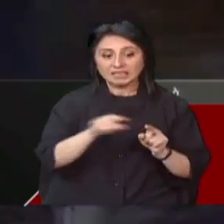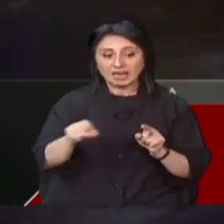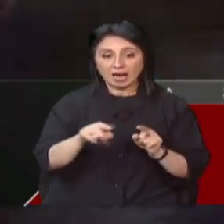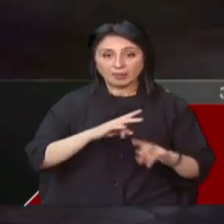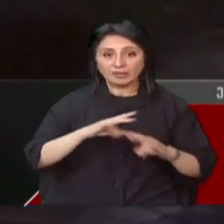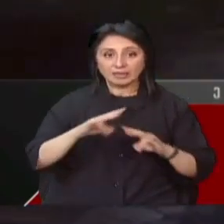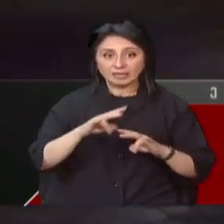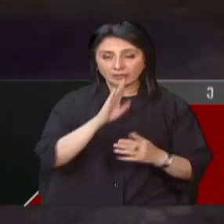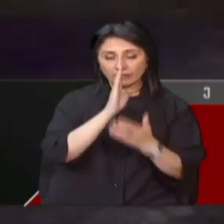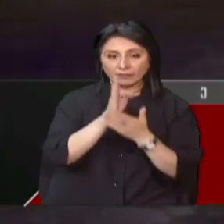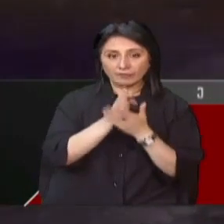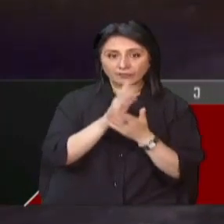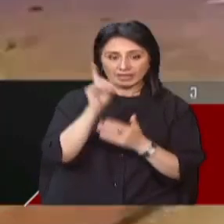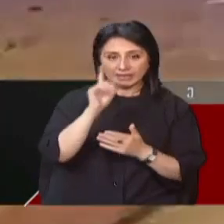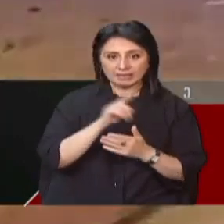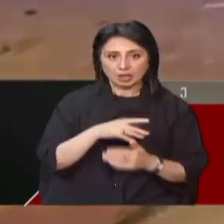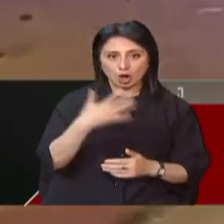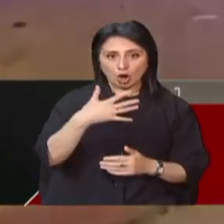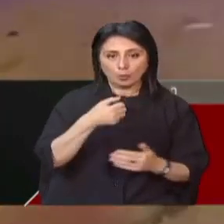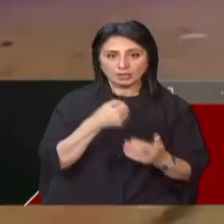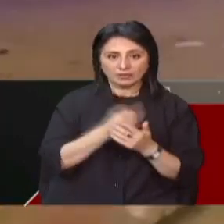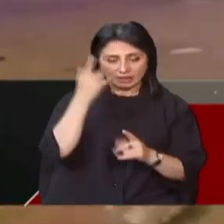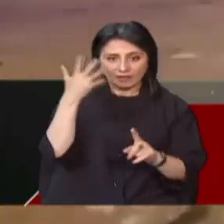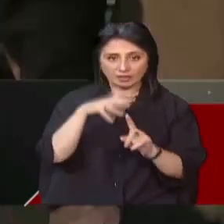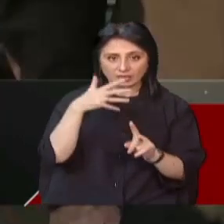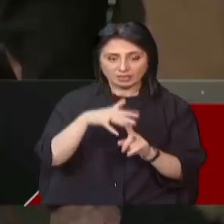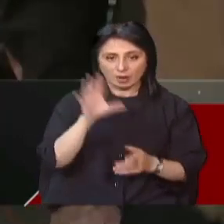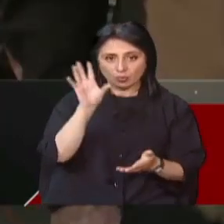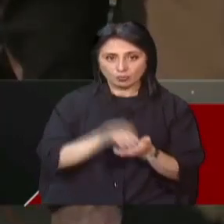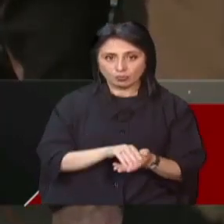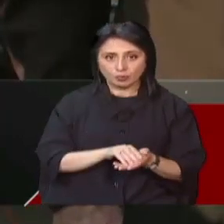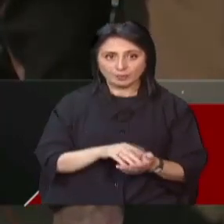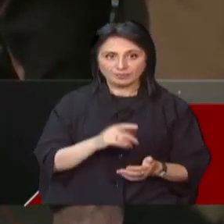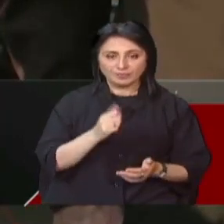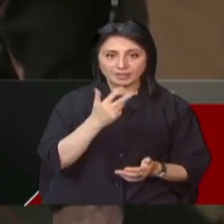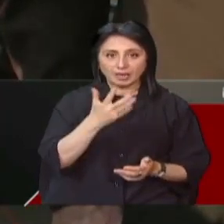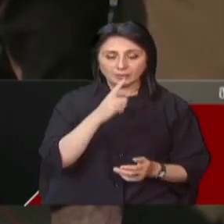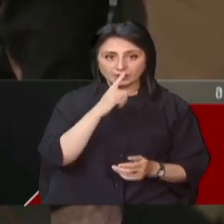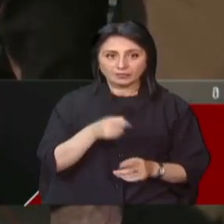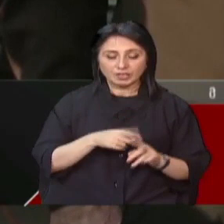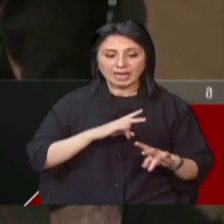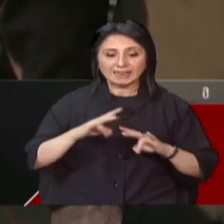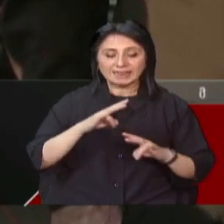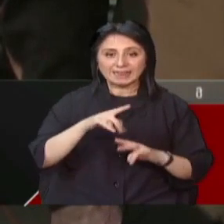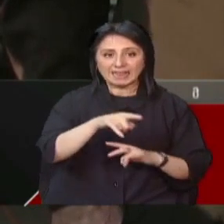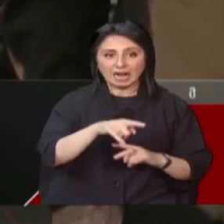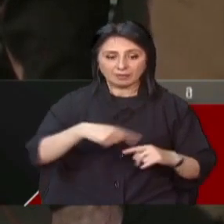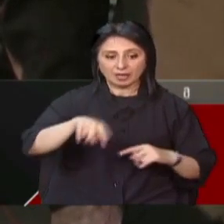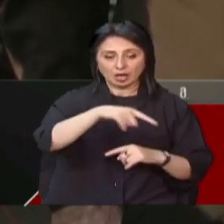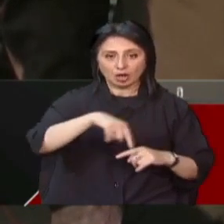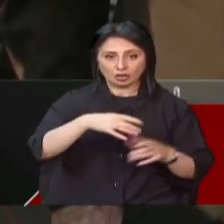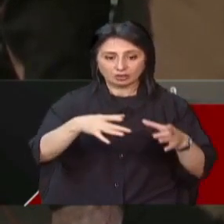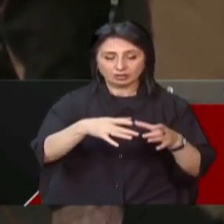gadmalobashi Israelze gankhortselebuli 50-amde tavdasqma. Bolo tveebshi Jenin-i terrorizmis savane gaxta da chven